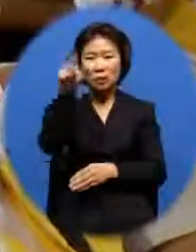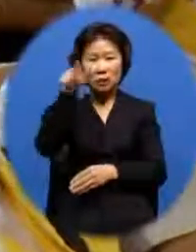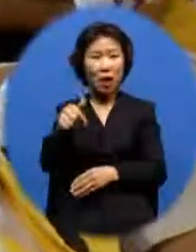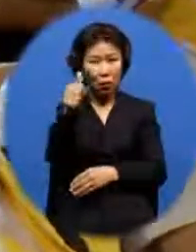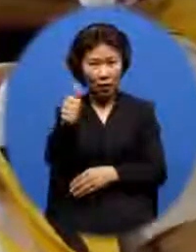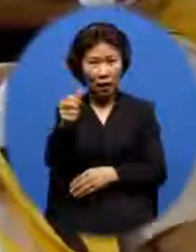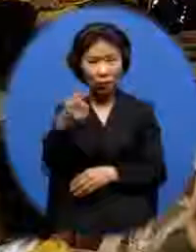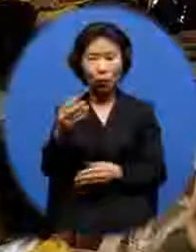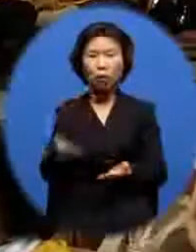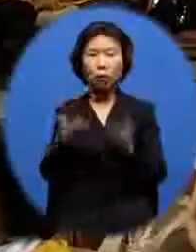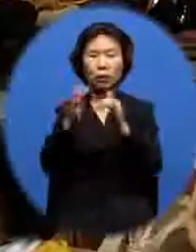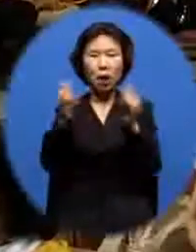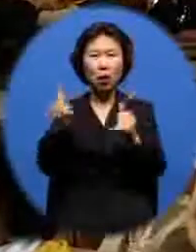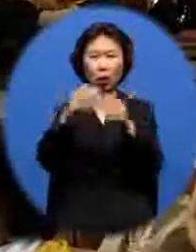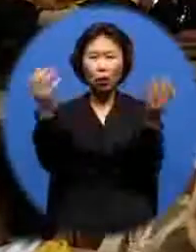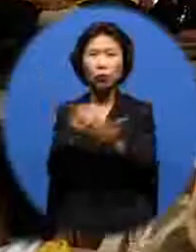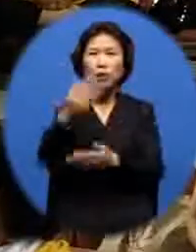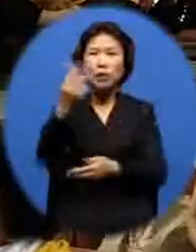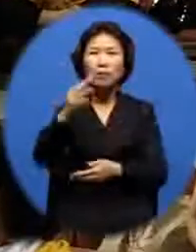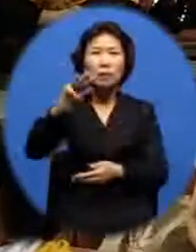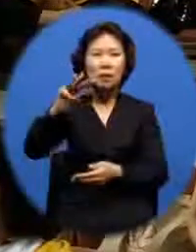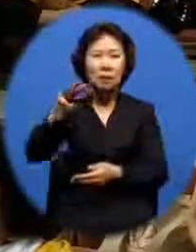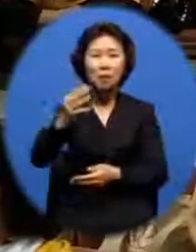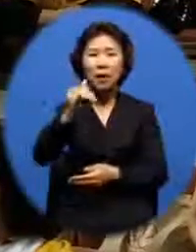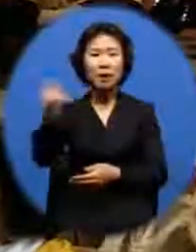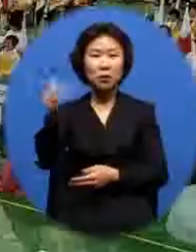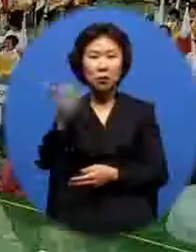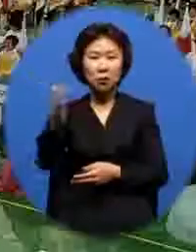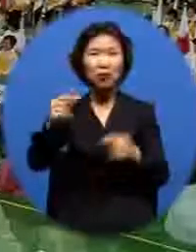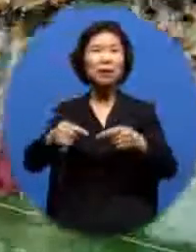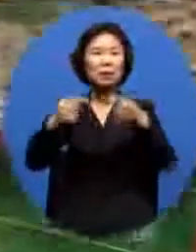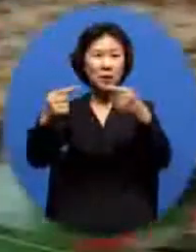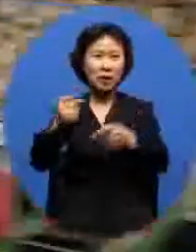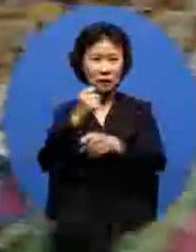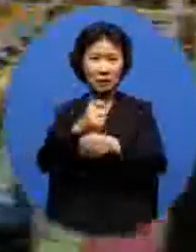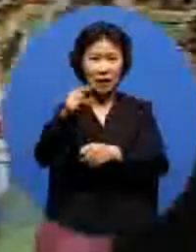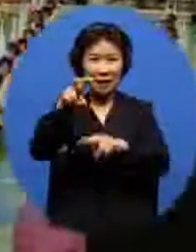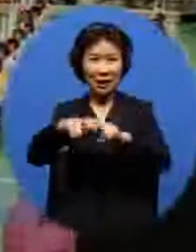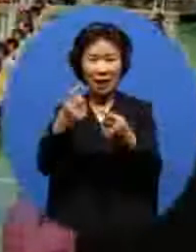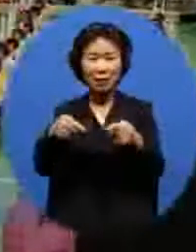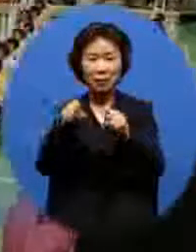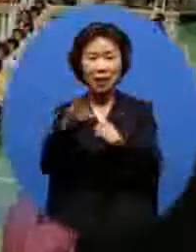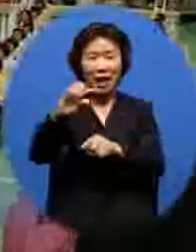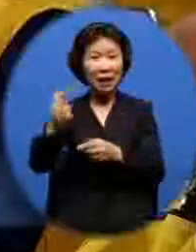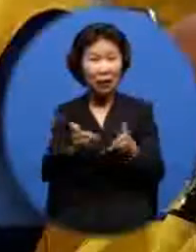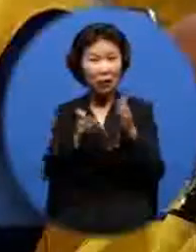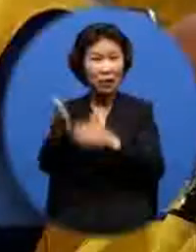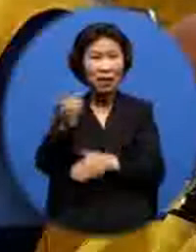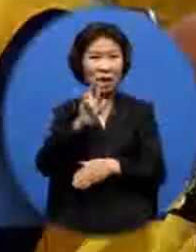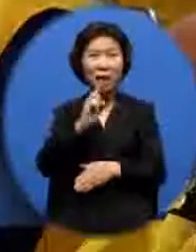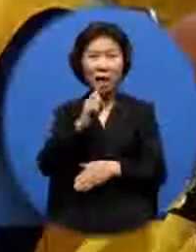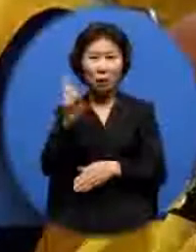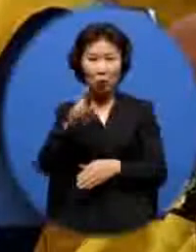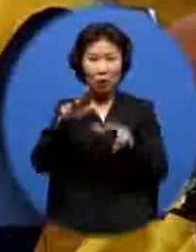등 3,300여 명이 참석해 활기차게 진행됐습니다. 이 자리에 함께한 안희정 지사는 지금의